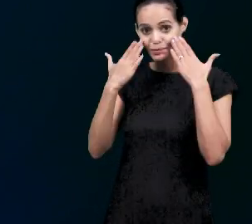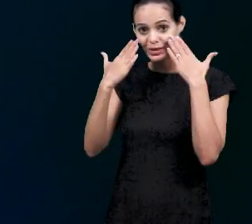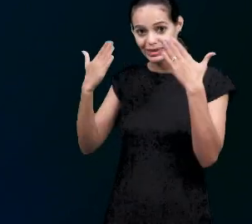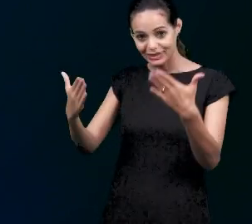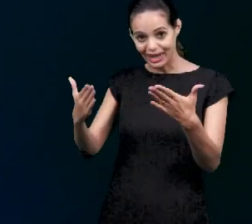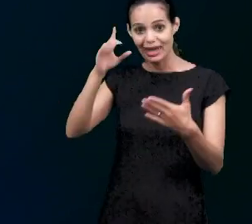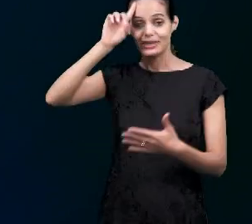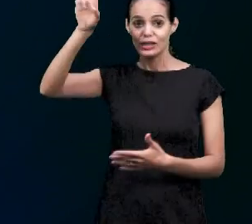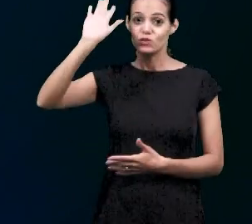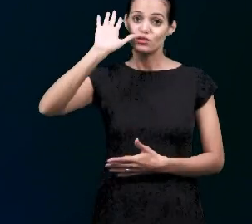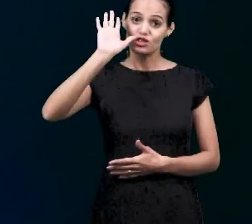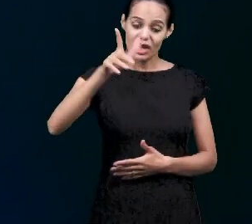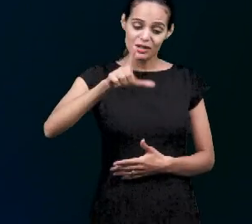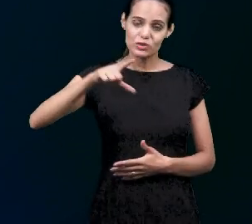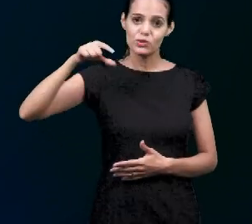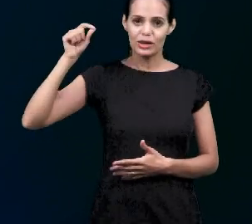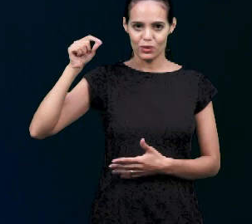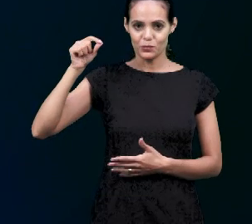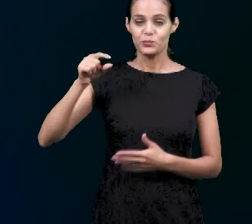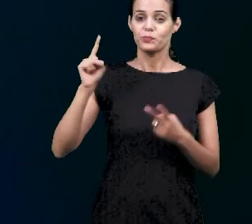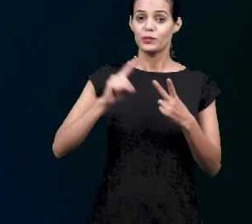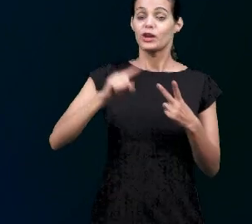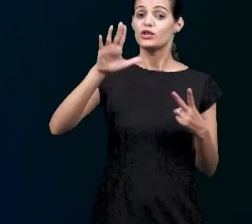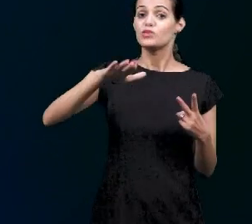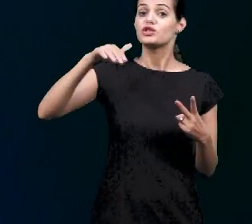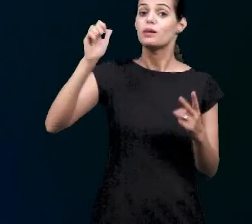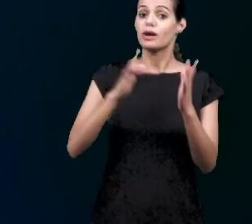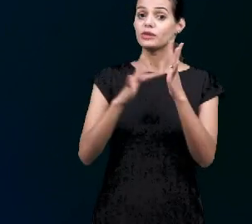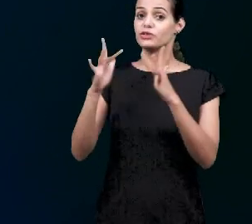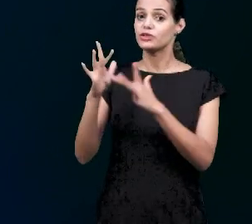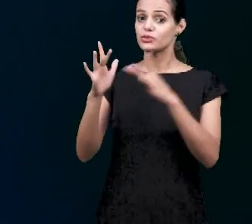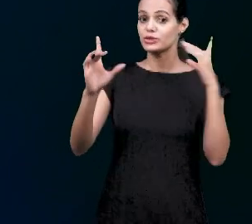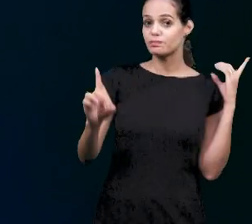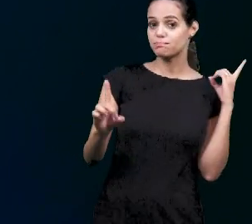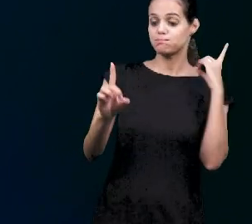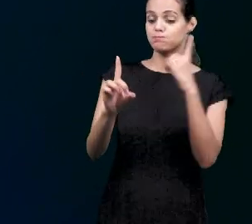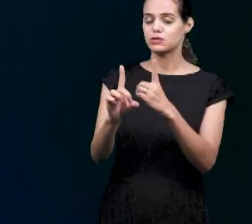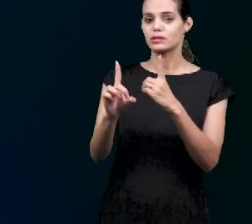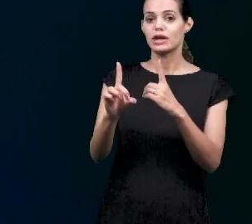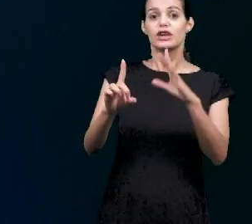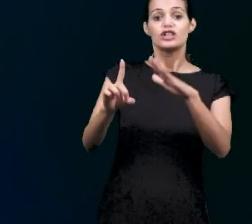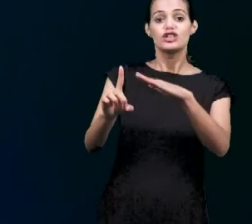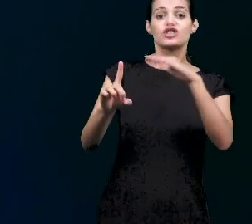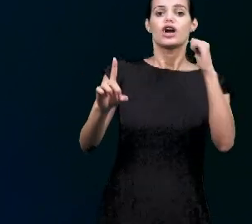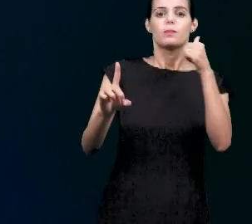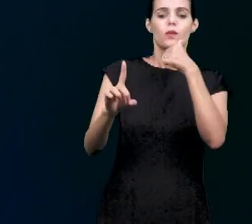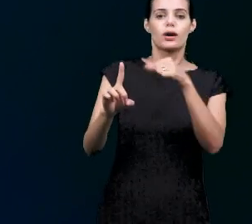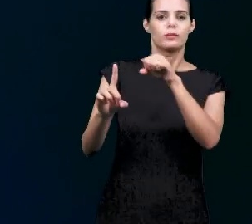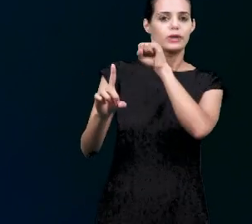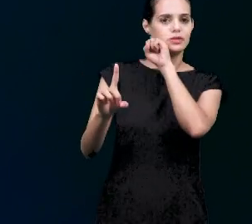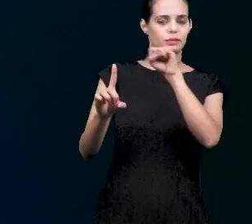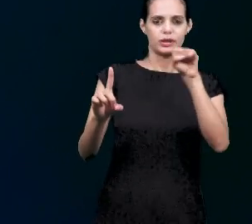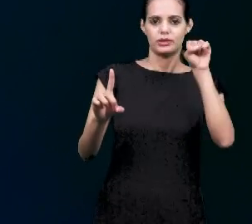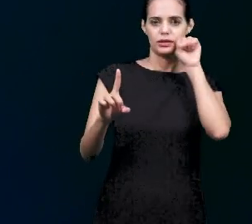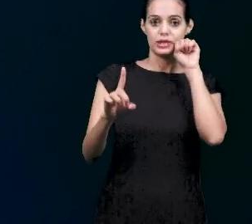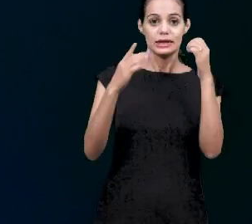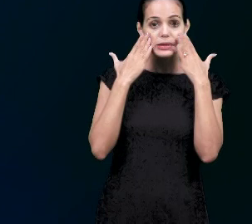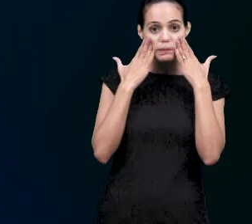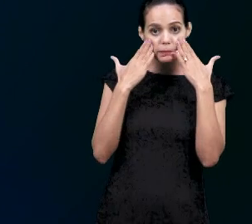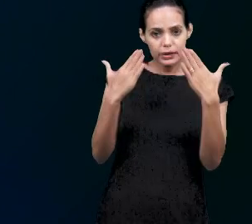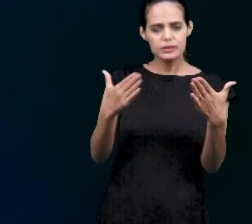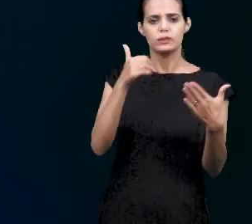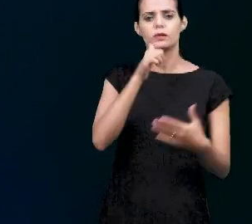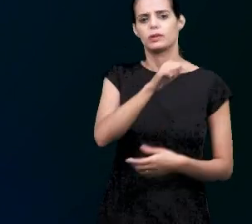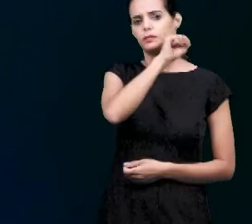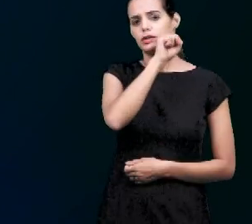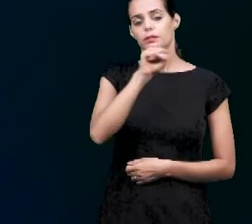moi qui parle à toi. Donc, le Seigneur, il avait déjà fait son élection